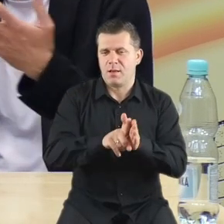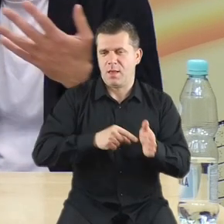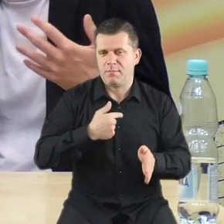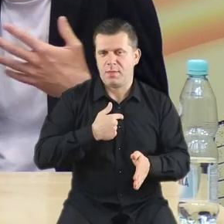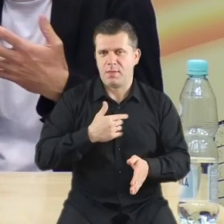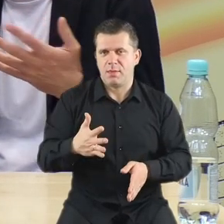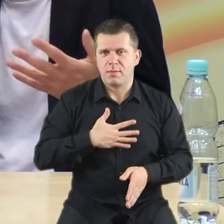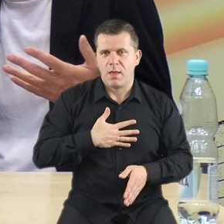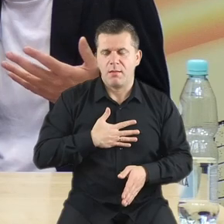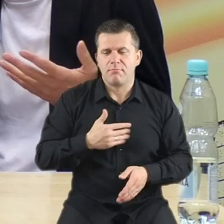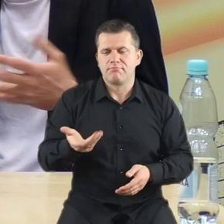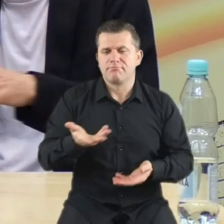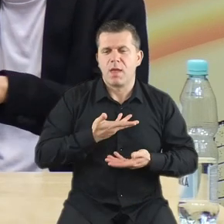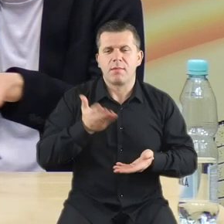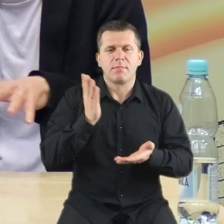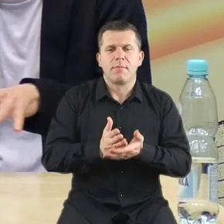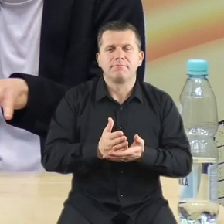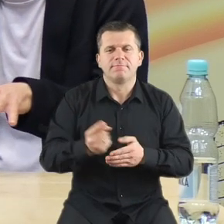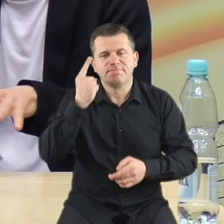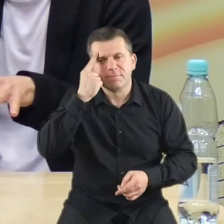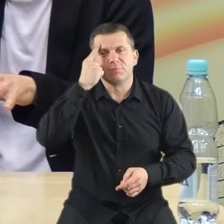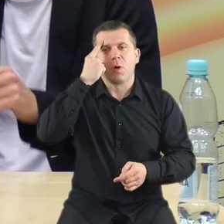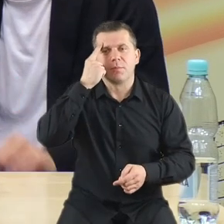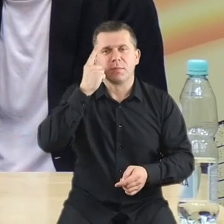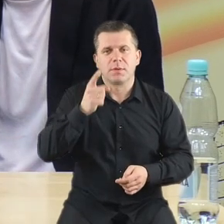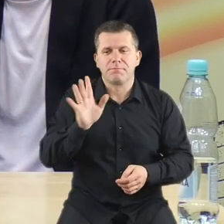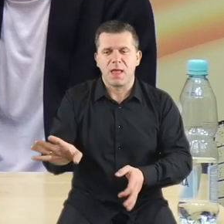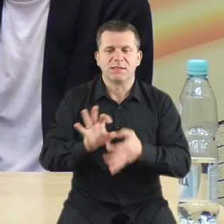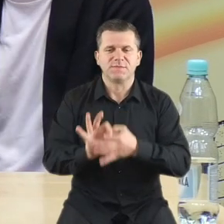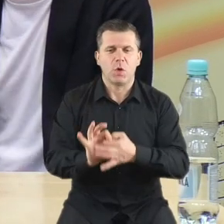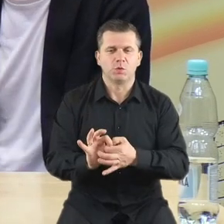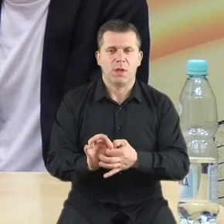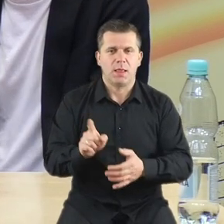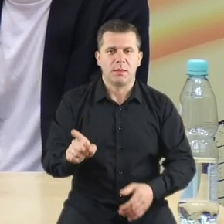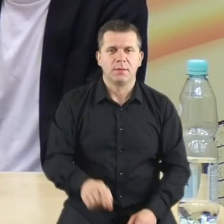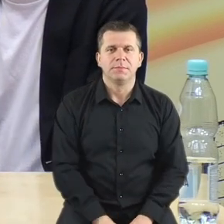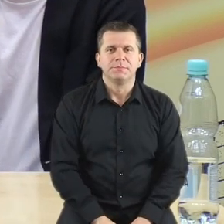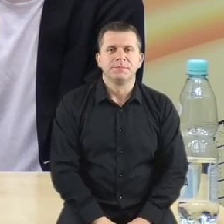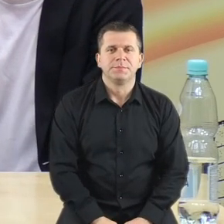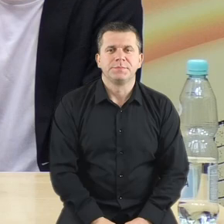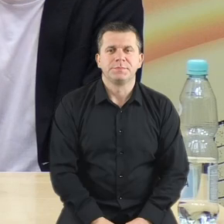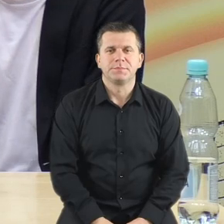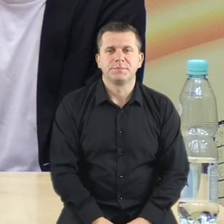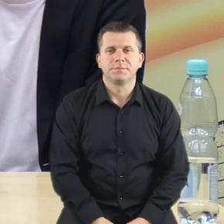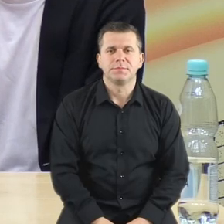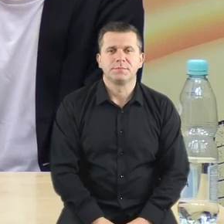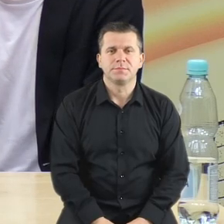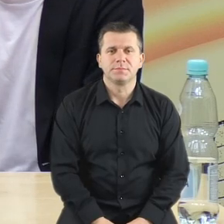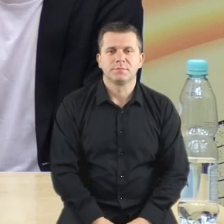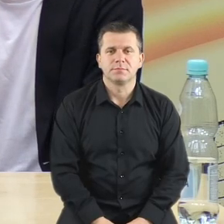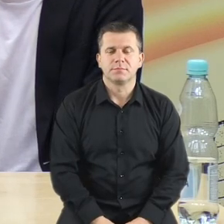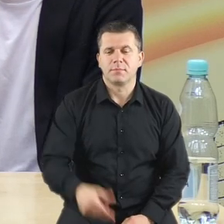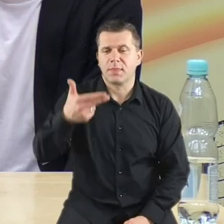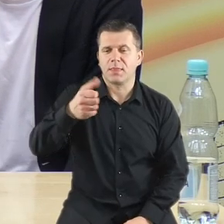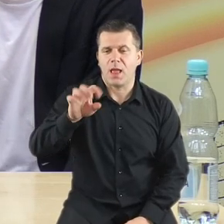wspomnienia, które są z nimi się wiążą. Czy Natan ze